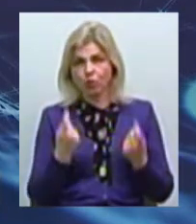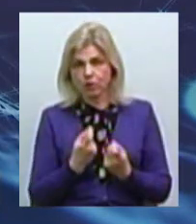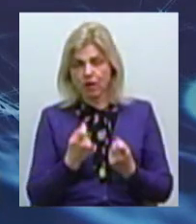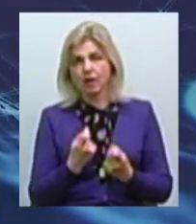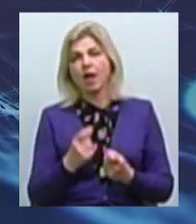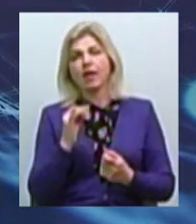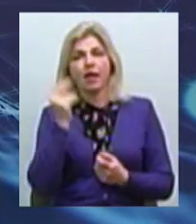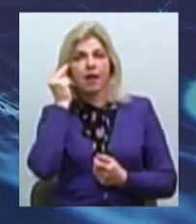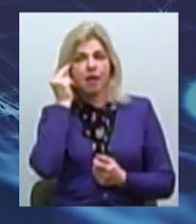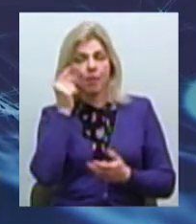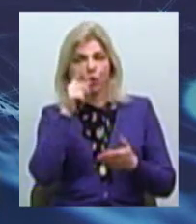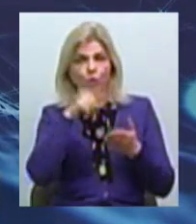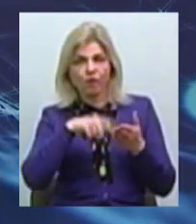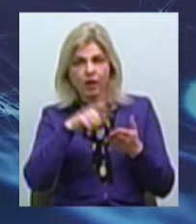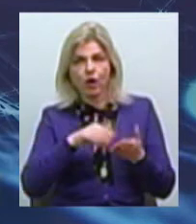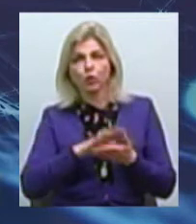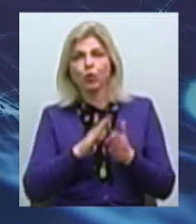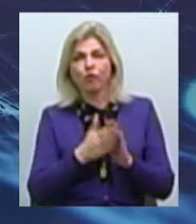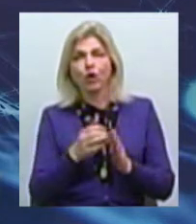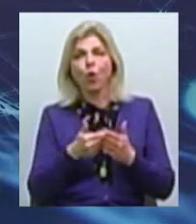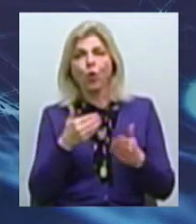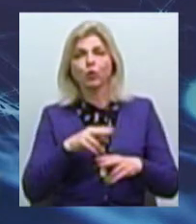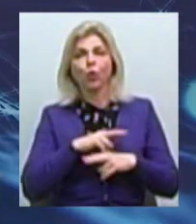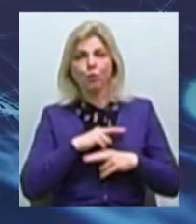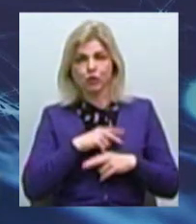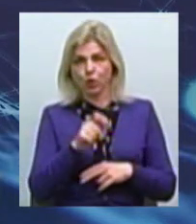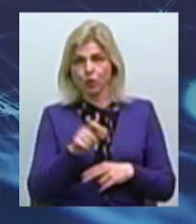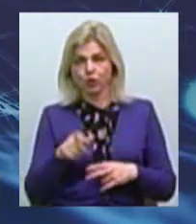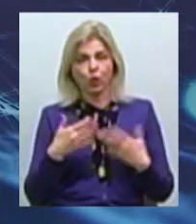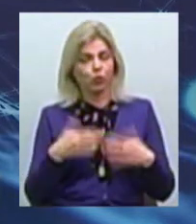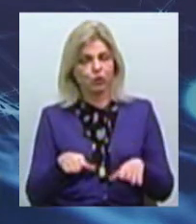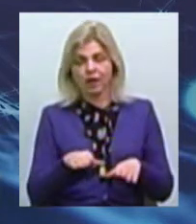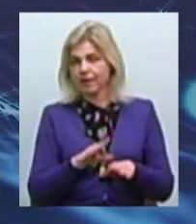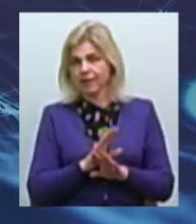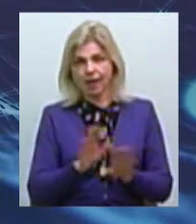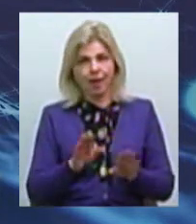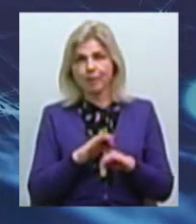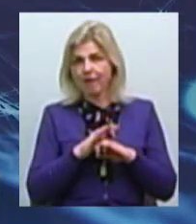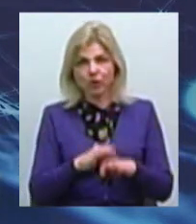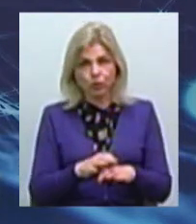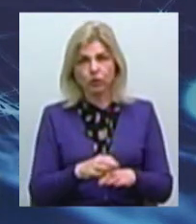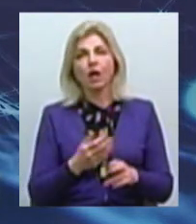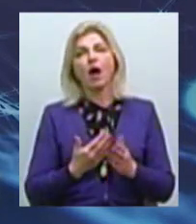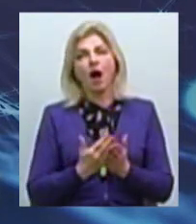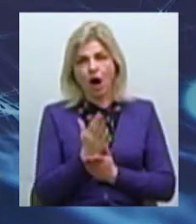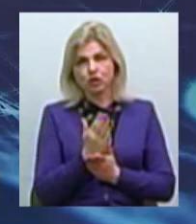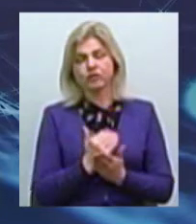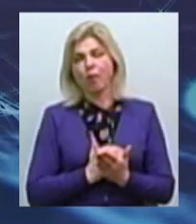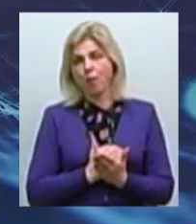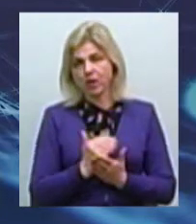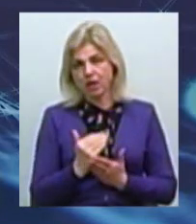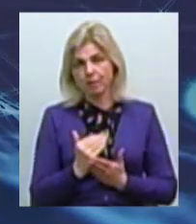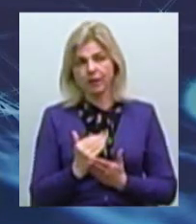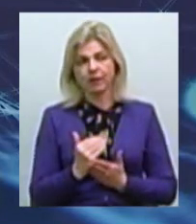липовые доверенности договор от умерших людей уже не пройдут конечно это качественно поднимет